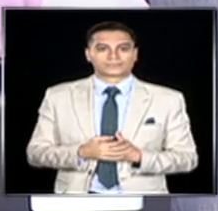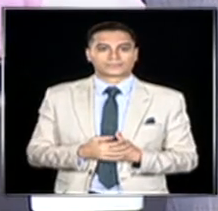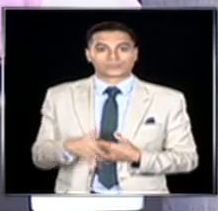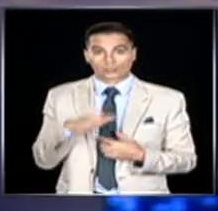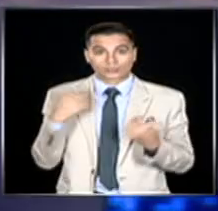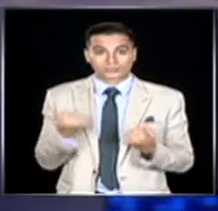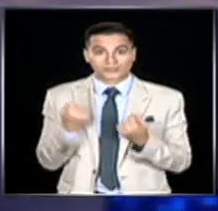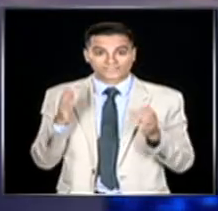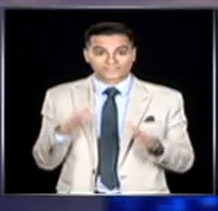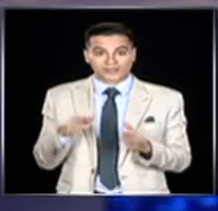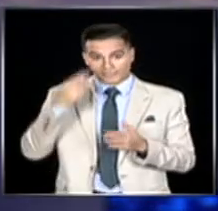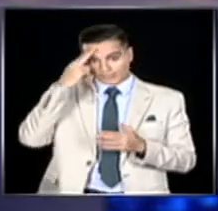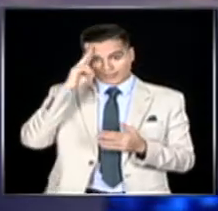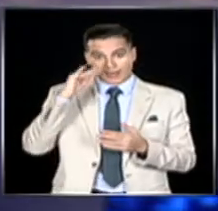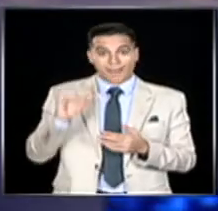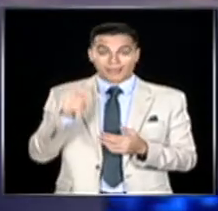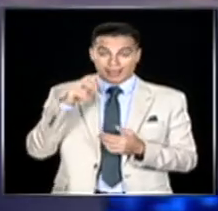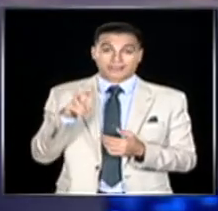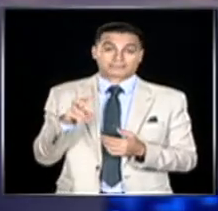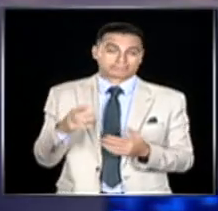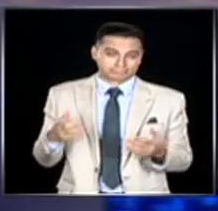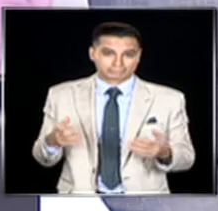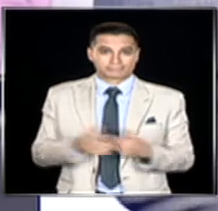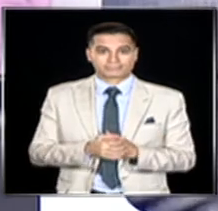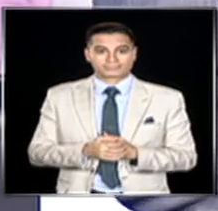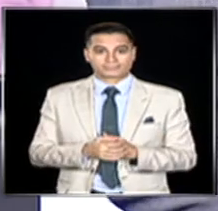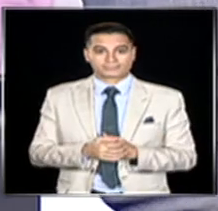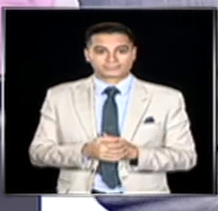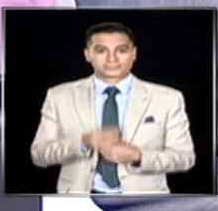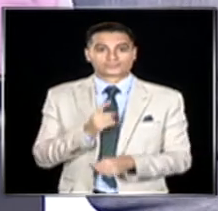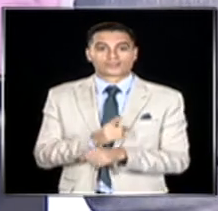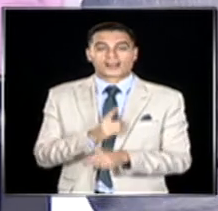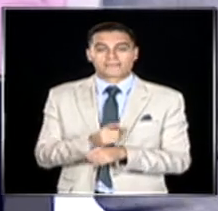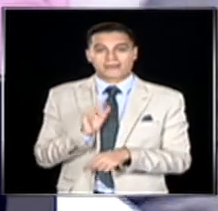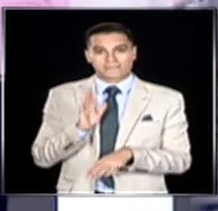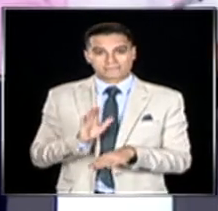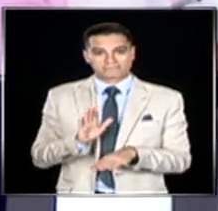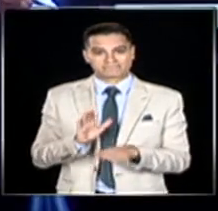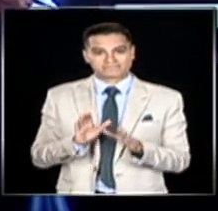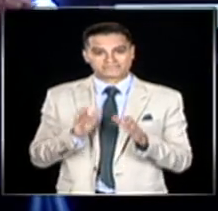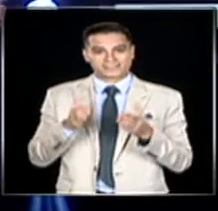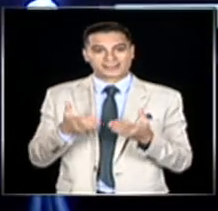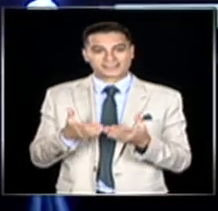بيمرنك؟ آه. مين؟ حمادة. حمادة كابتن الفريق. آه.